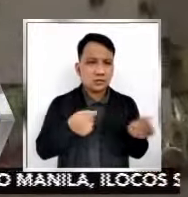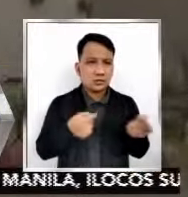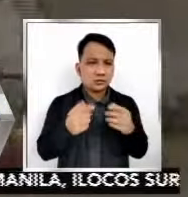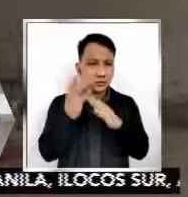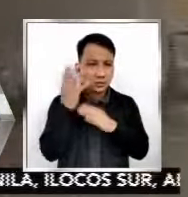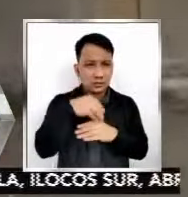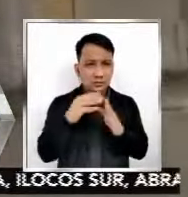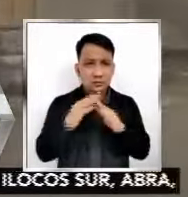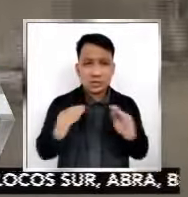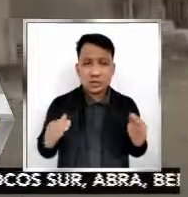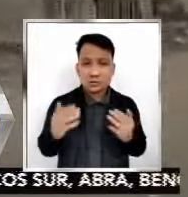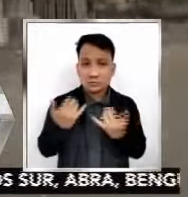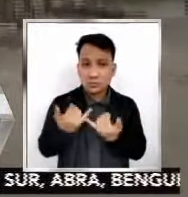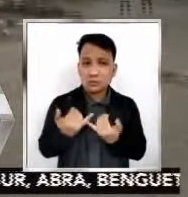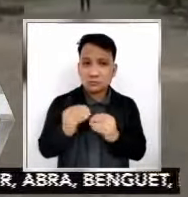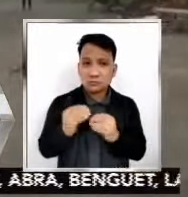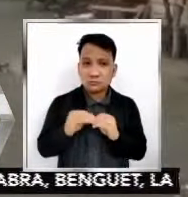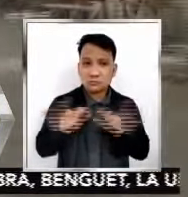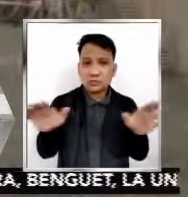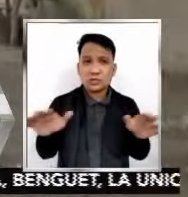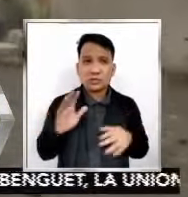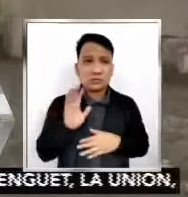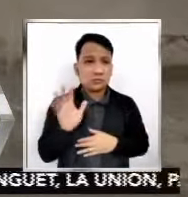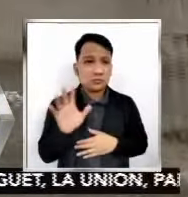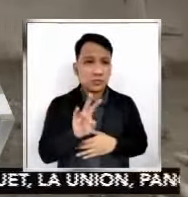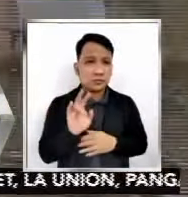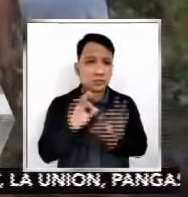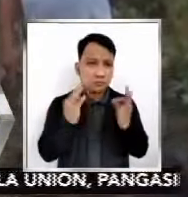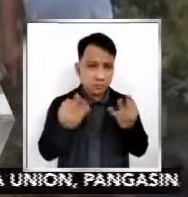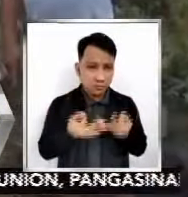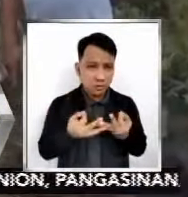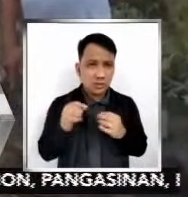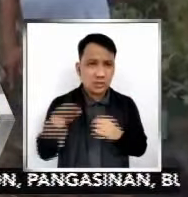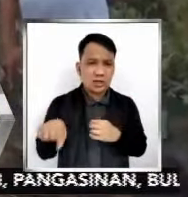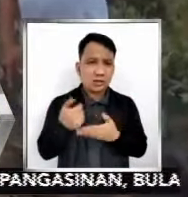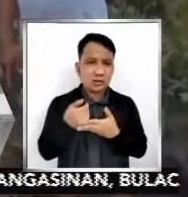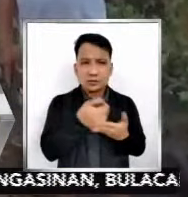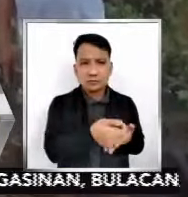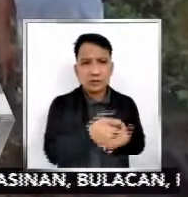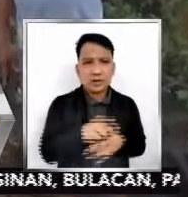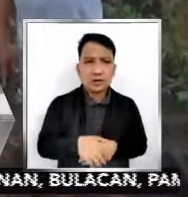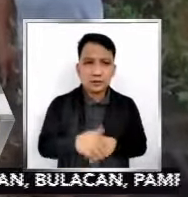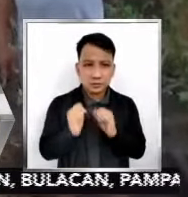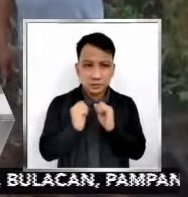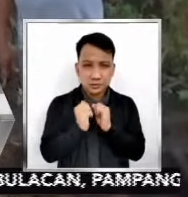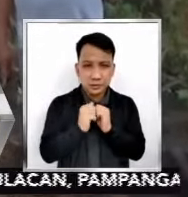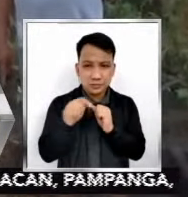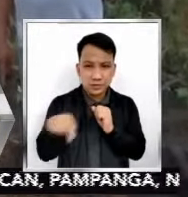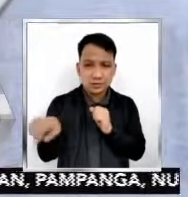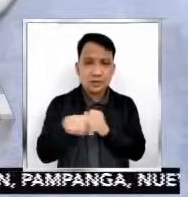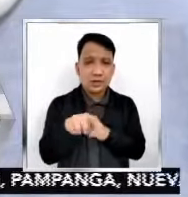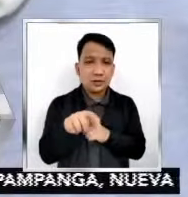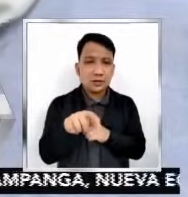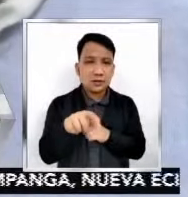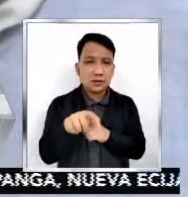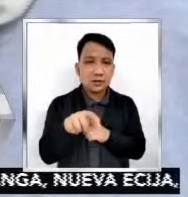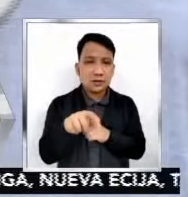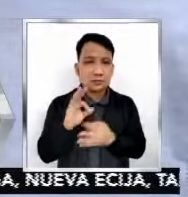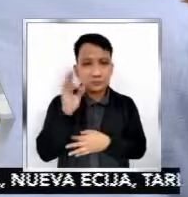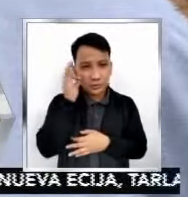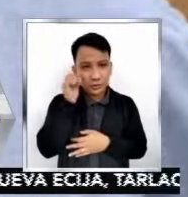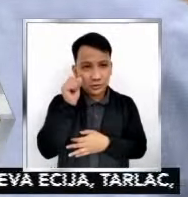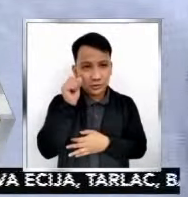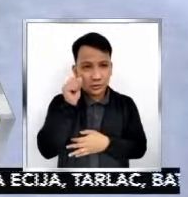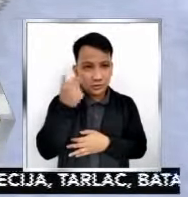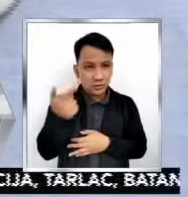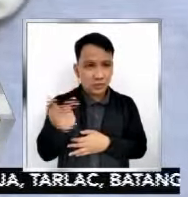naabot na sa 57 pamilya ang kanilang natulungan. Isa sa kanila ang pamilya ni Florentino Castigador. Super malipay yun